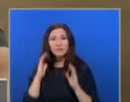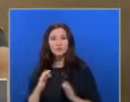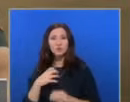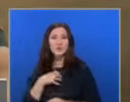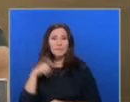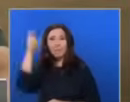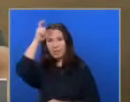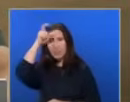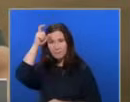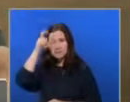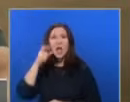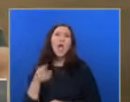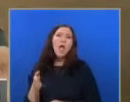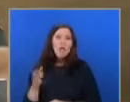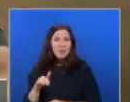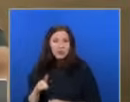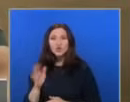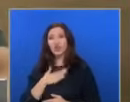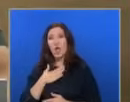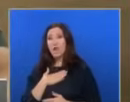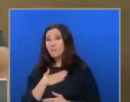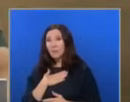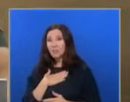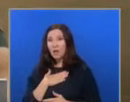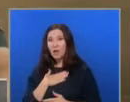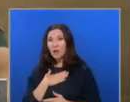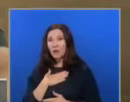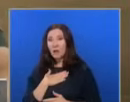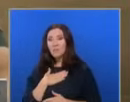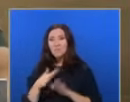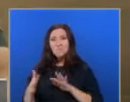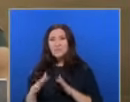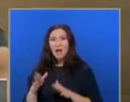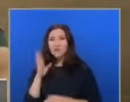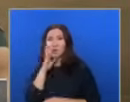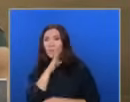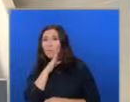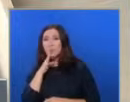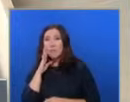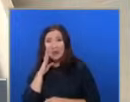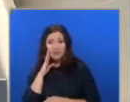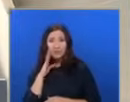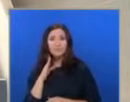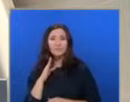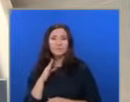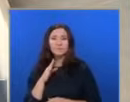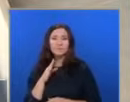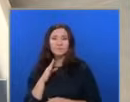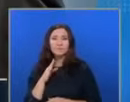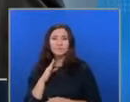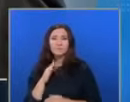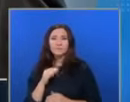правителство с ГЕРБ и ДПС, иначе ще имате някакви компромати, които да излязат. Изцепих